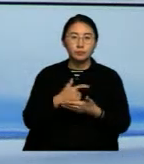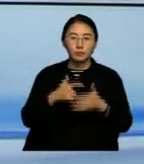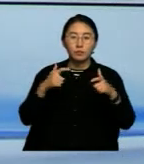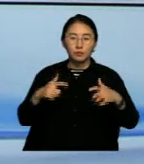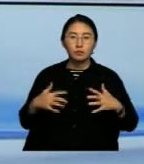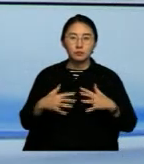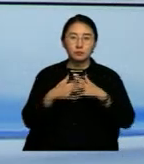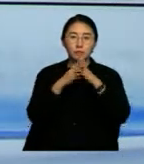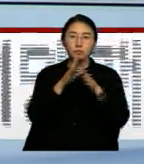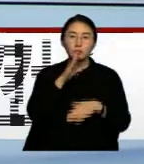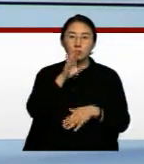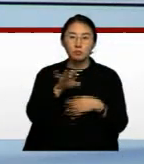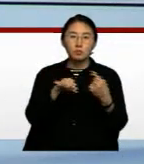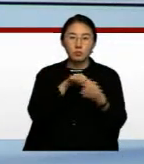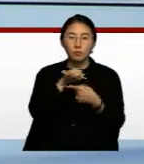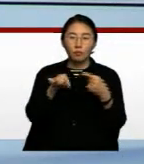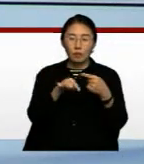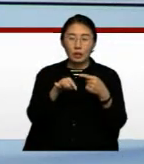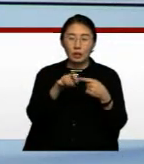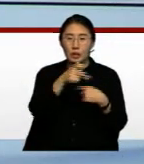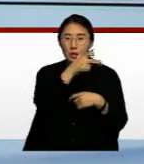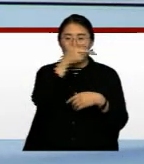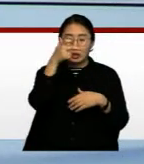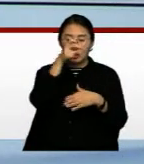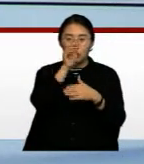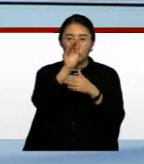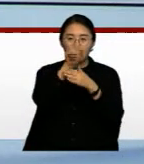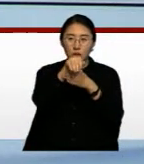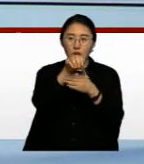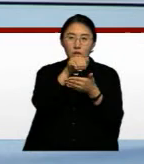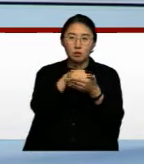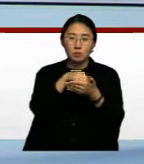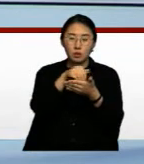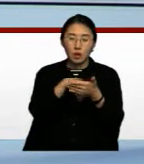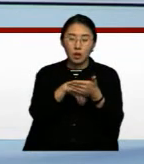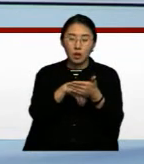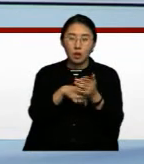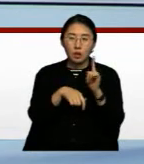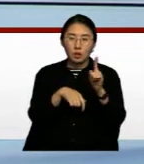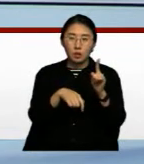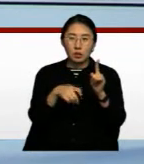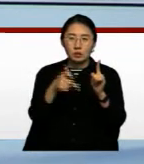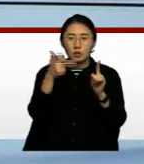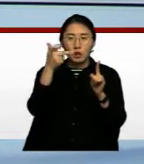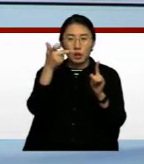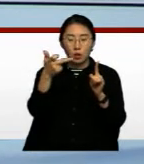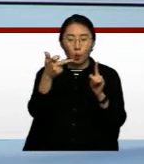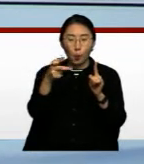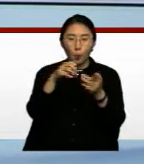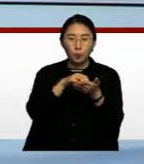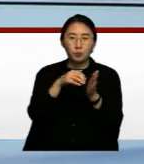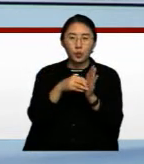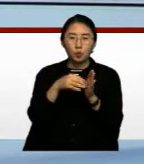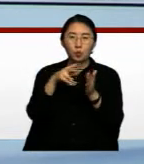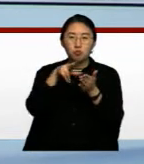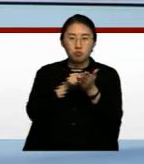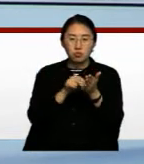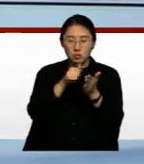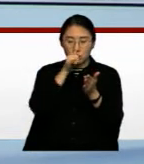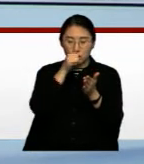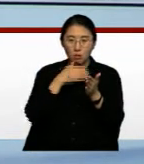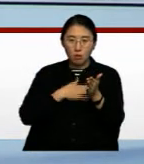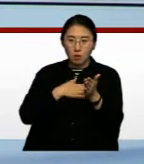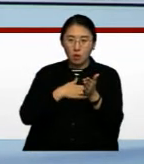남양주 건설 현장에서 운영되고 있는 타워크레인이 한 대당 평균 7건의 결함이 있는 것으로 드러났습니다. 한